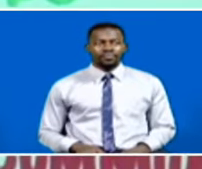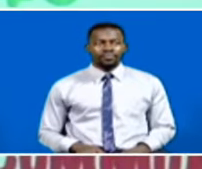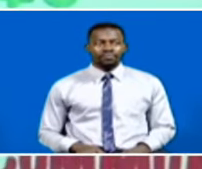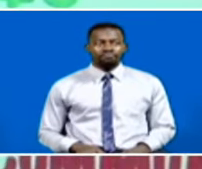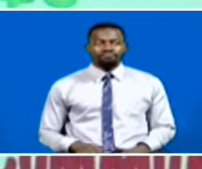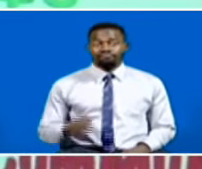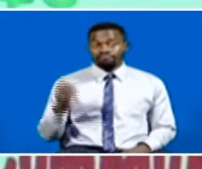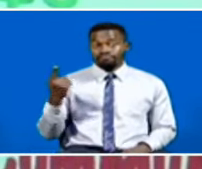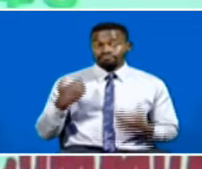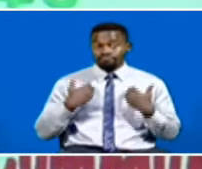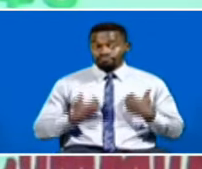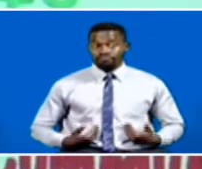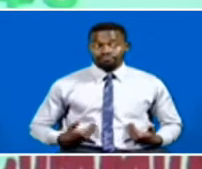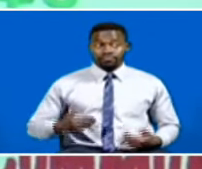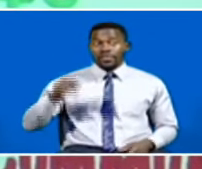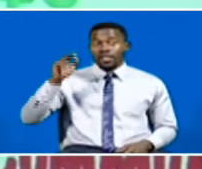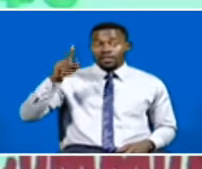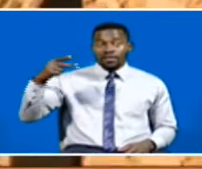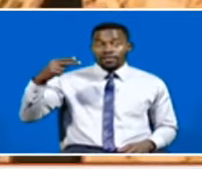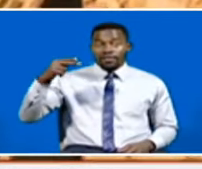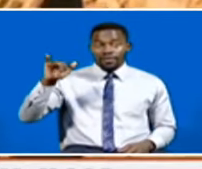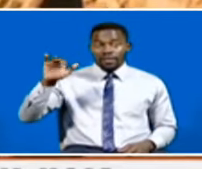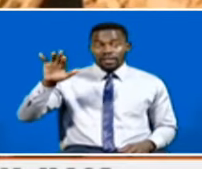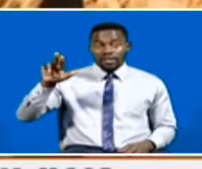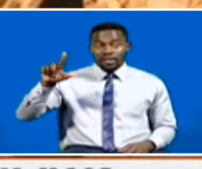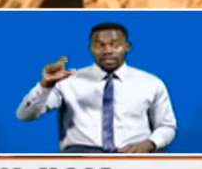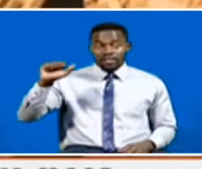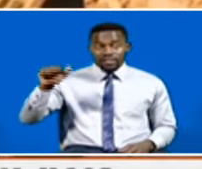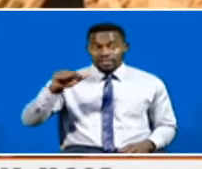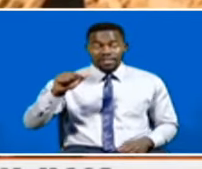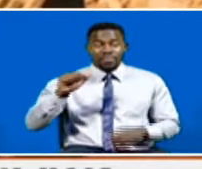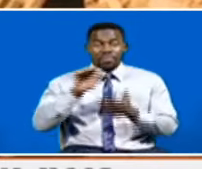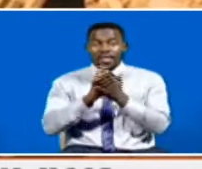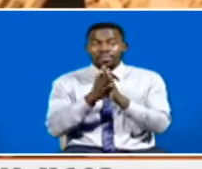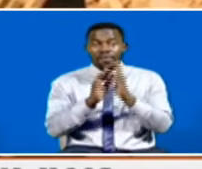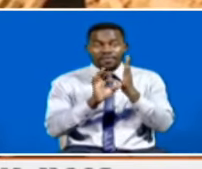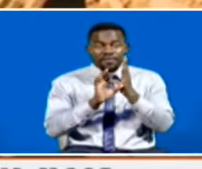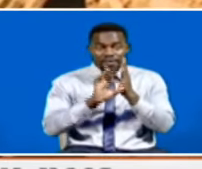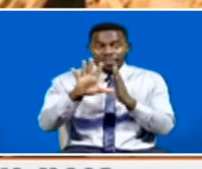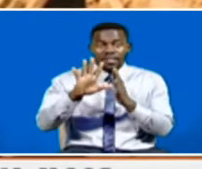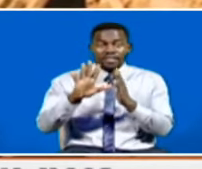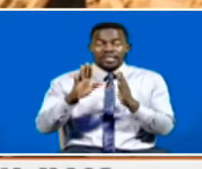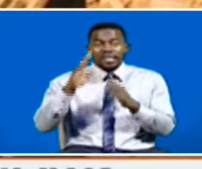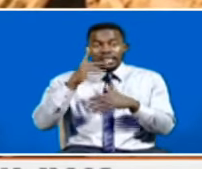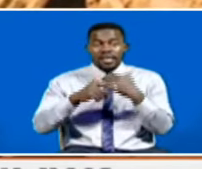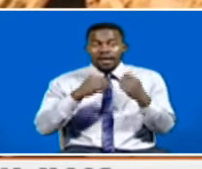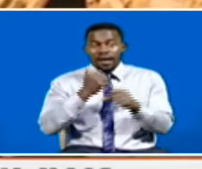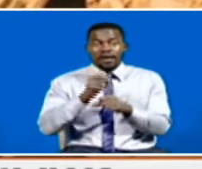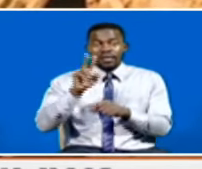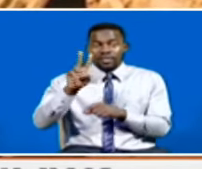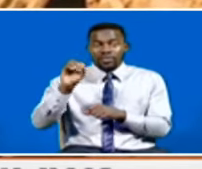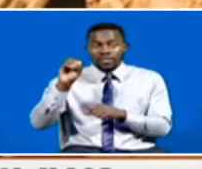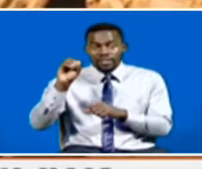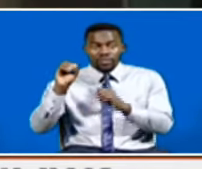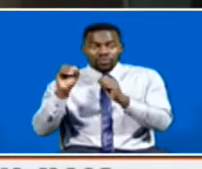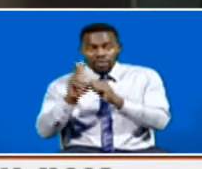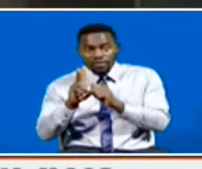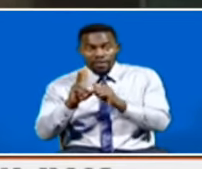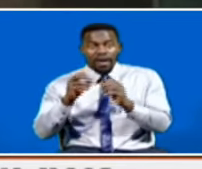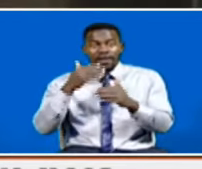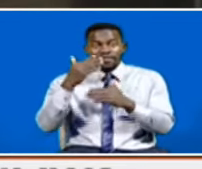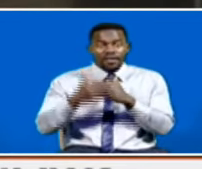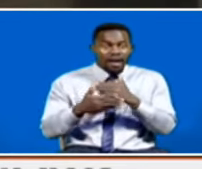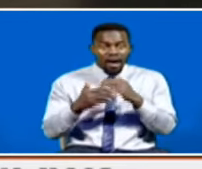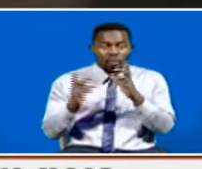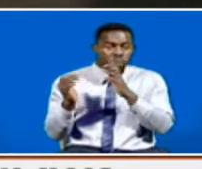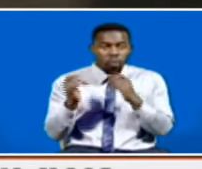Phylis Omido aligonga vichwa vya habari mnamo mwaka 2012 baada ya kuongoza maandamano makubwa dhidi ya